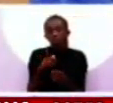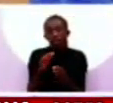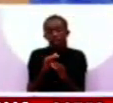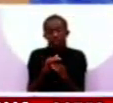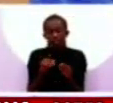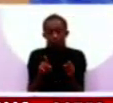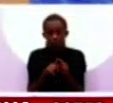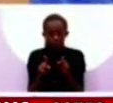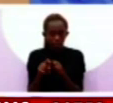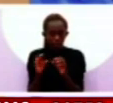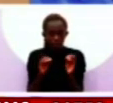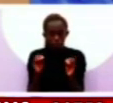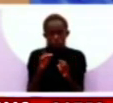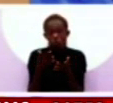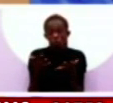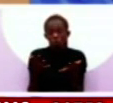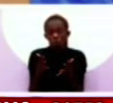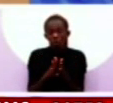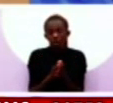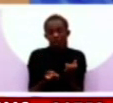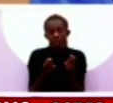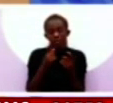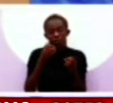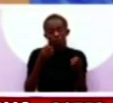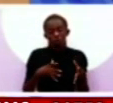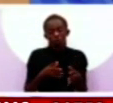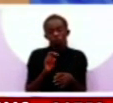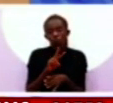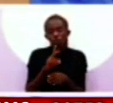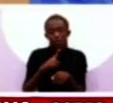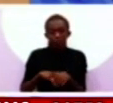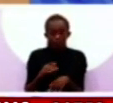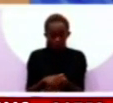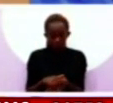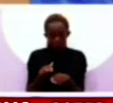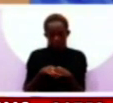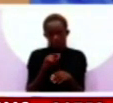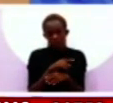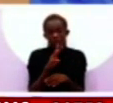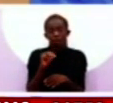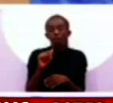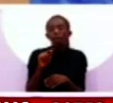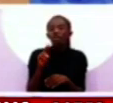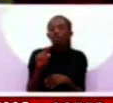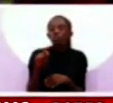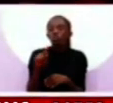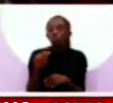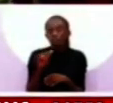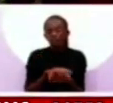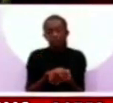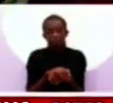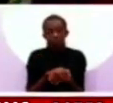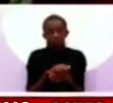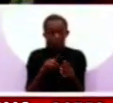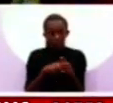kiga matut ambo masta wa all stars wote mara mbili kwenye kum cha matut genesis fc ilip